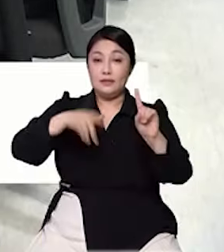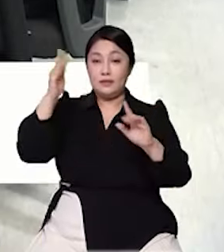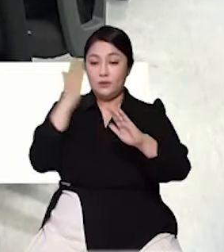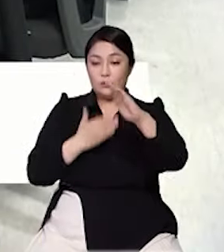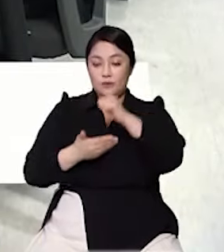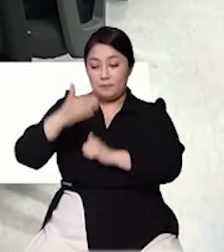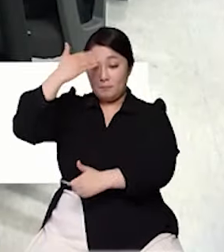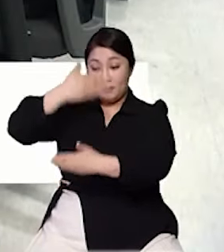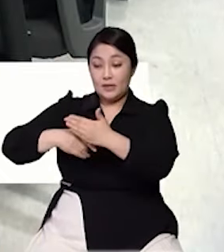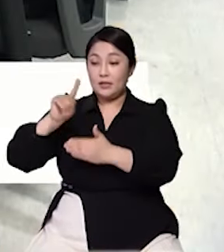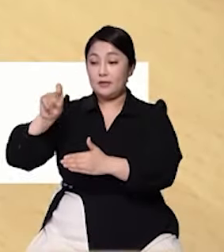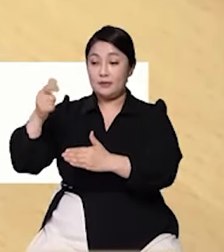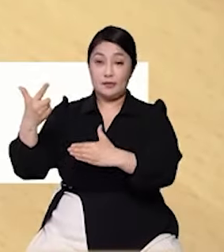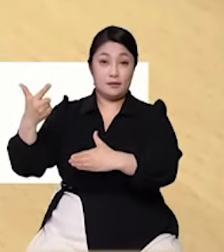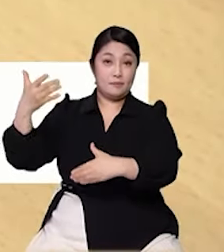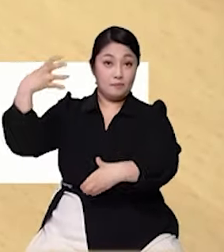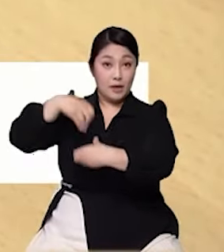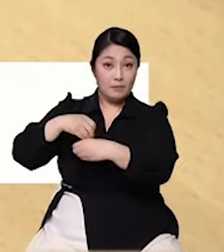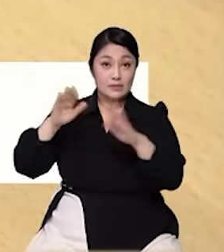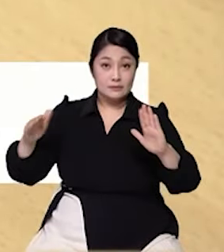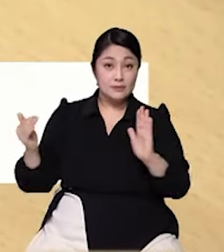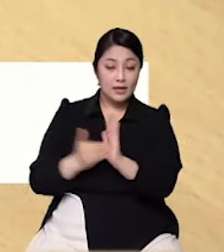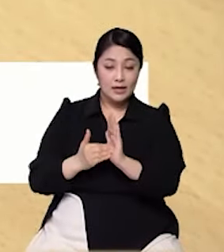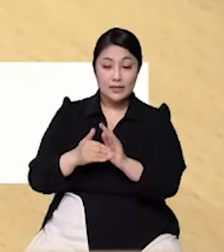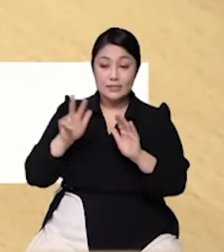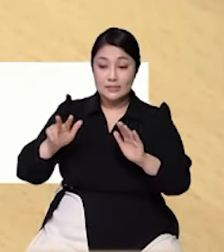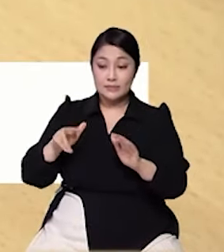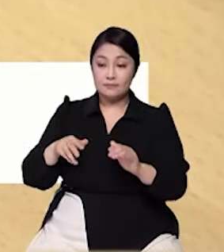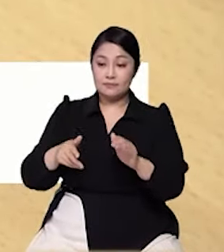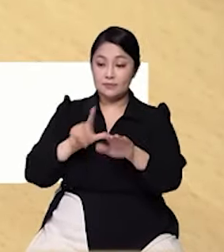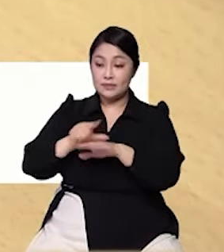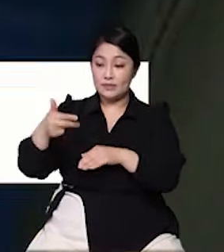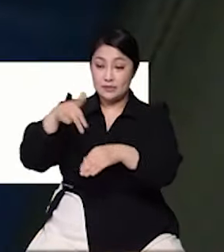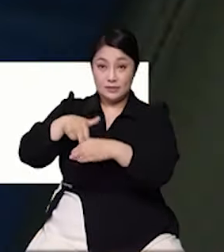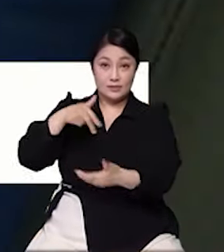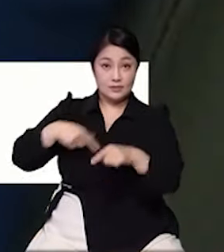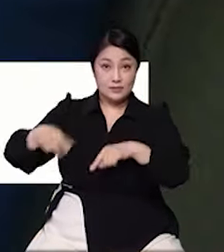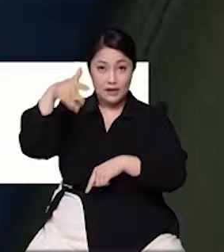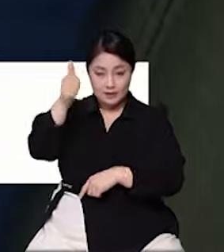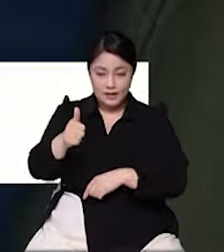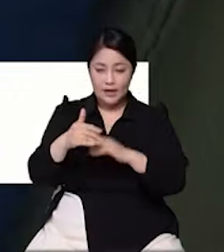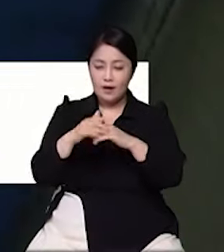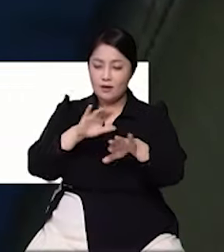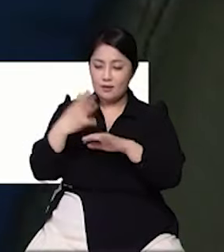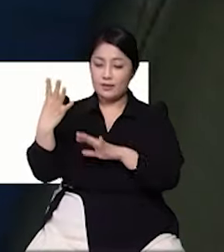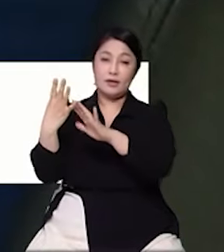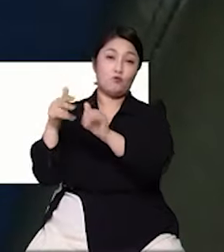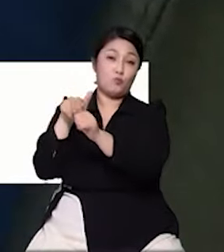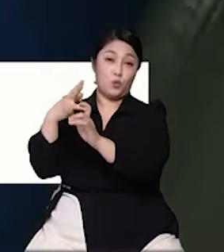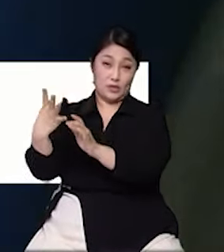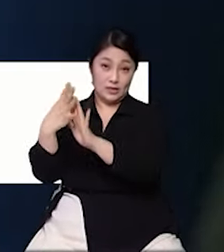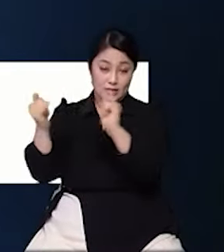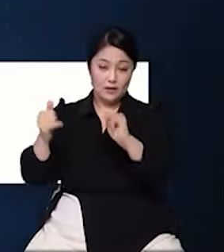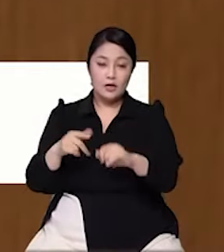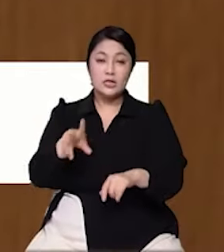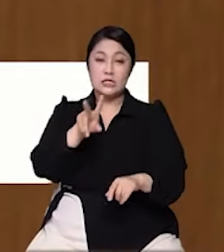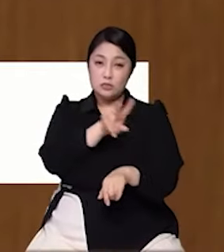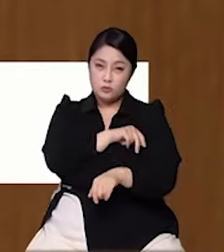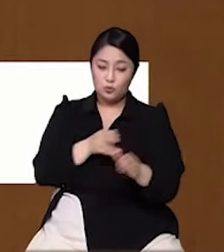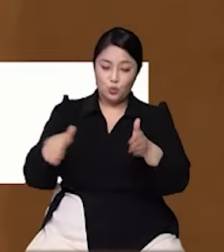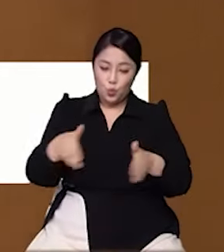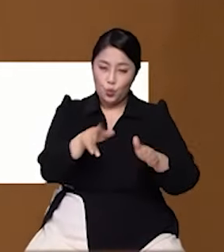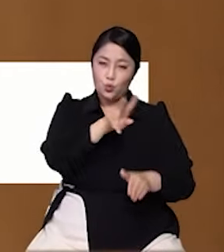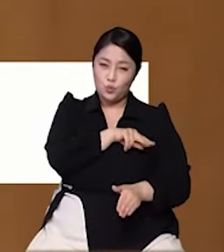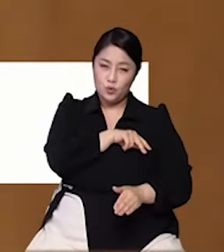공천 배제 자 16명을 포함해 현재까지 현역 단체장 2명을 포함한 기초단체장 후보자 4명 과 광역의원 후보자